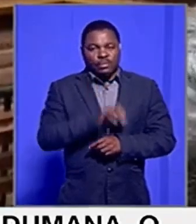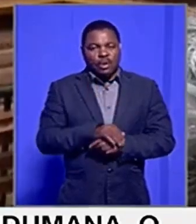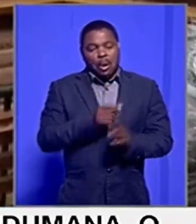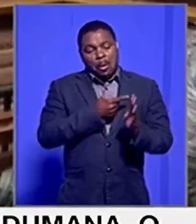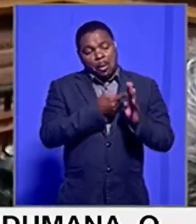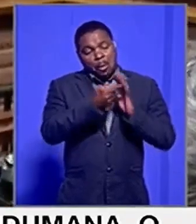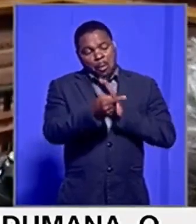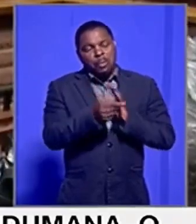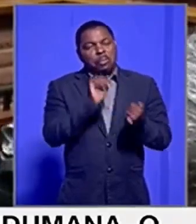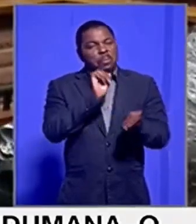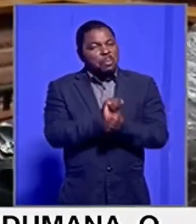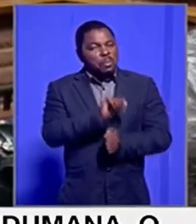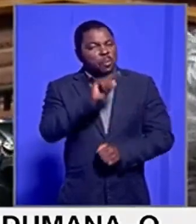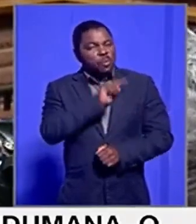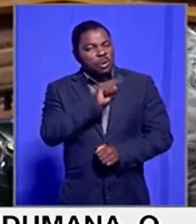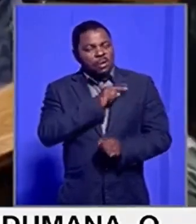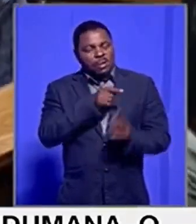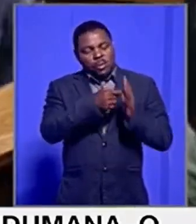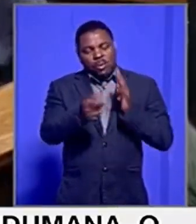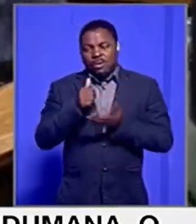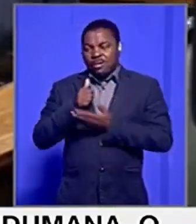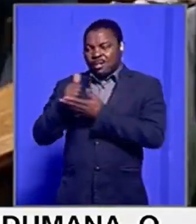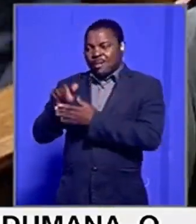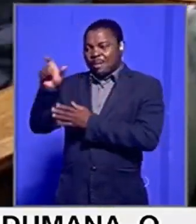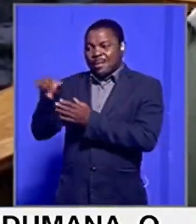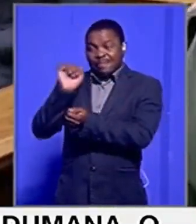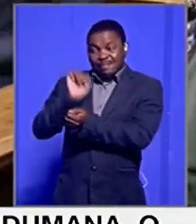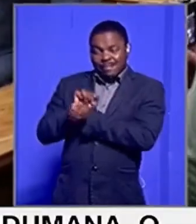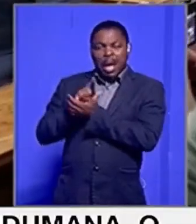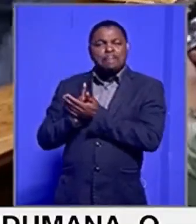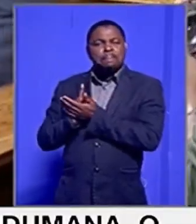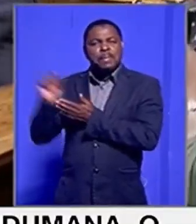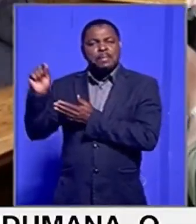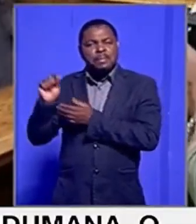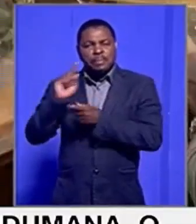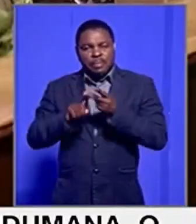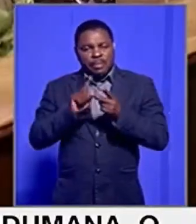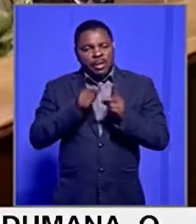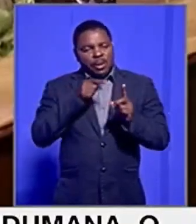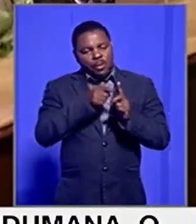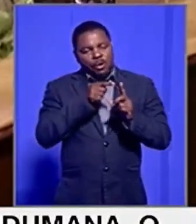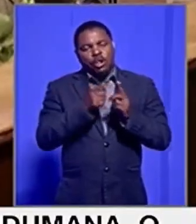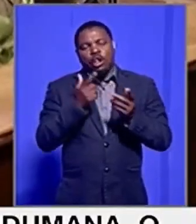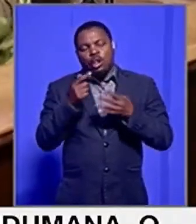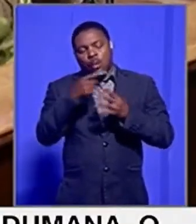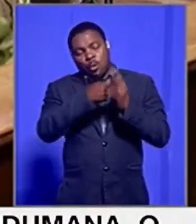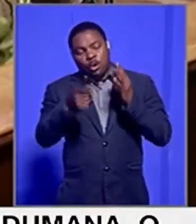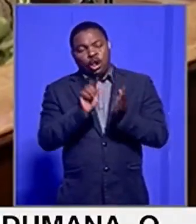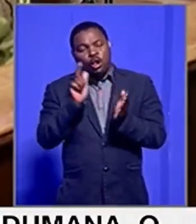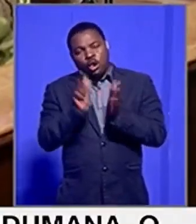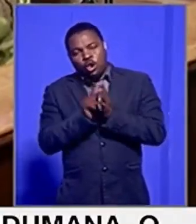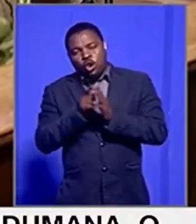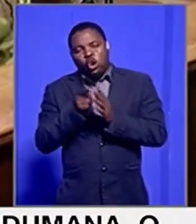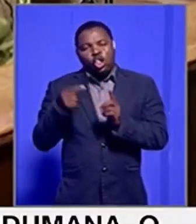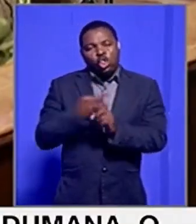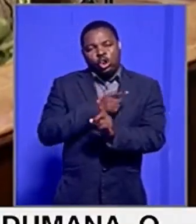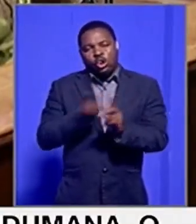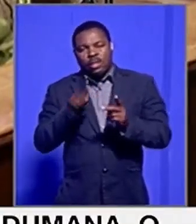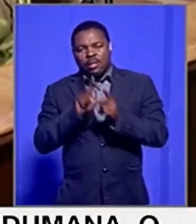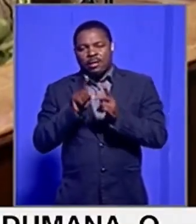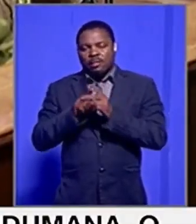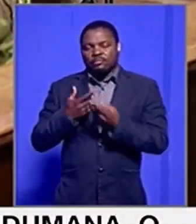ba lebanwe ke ditatofatso tsa go thusa Motshwara go ngwega kwa kgolegelong, go kgoreletsa molao, tsietso, polao le go